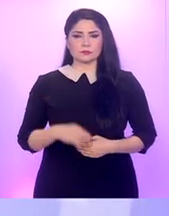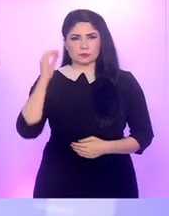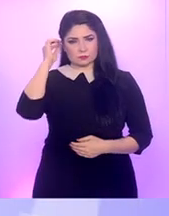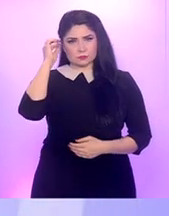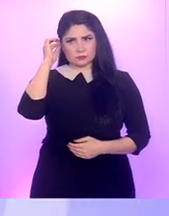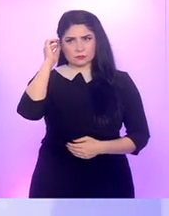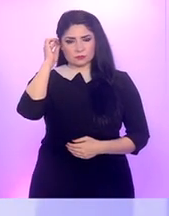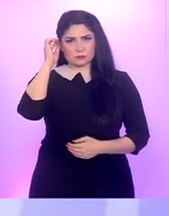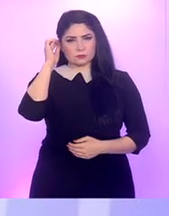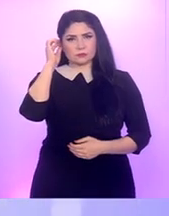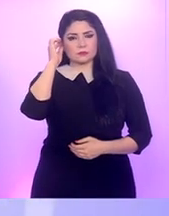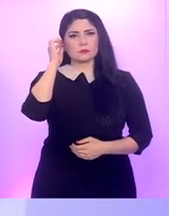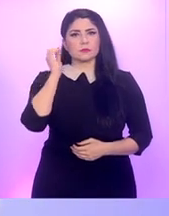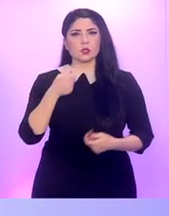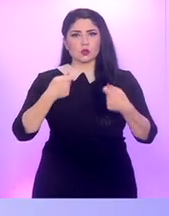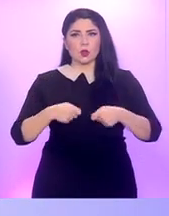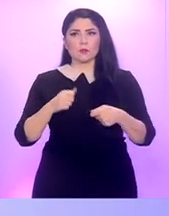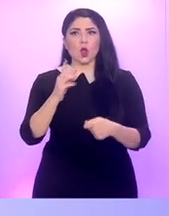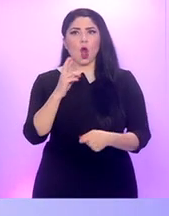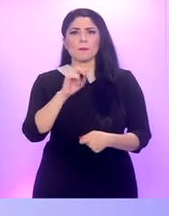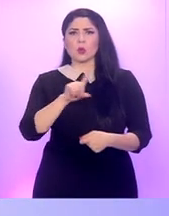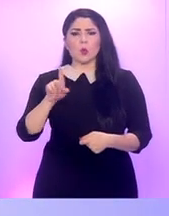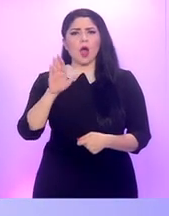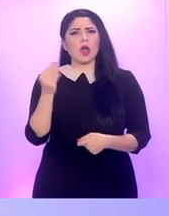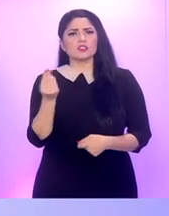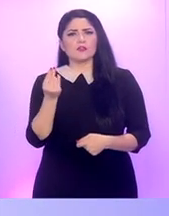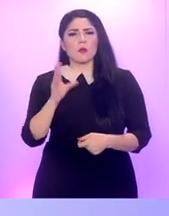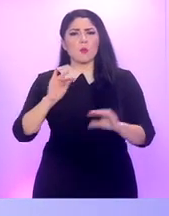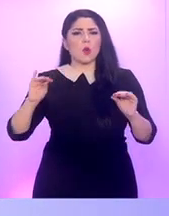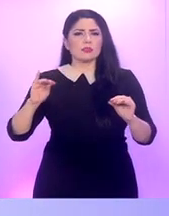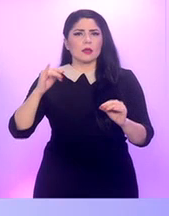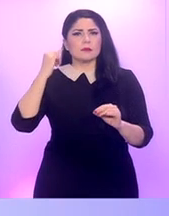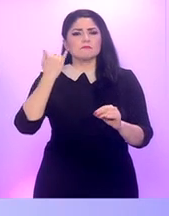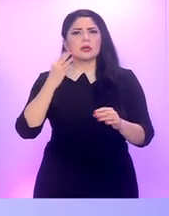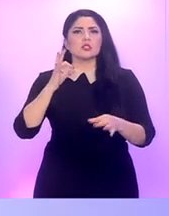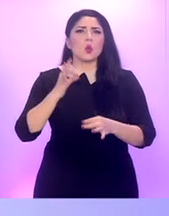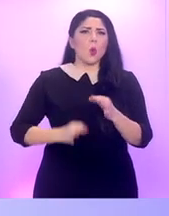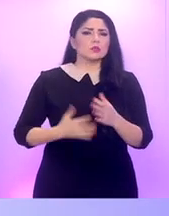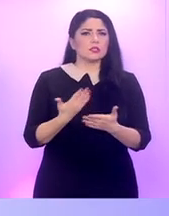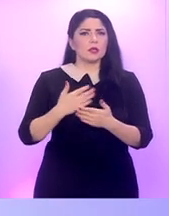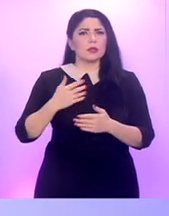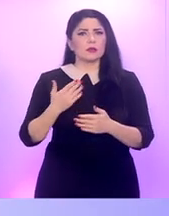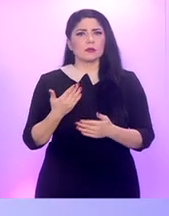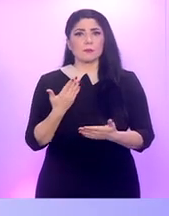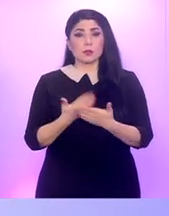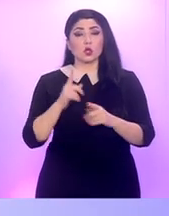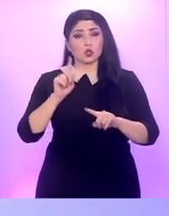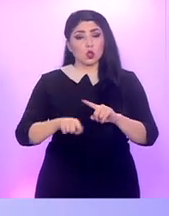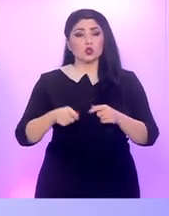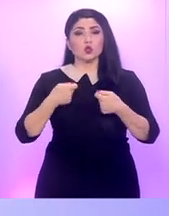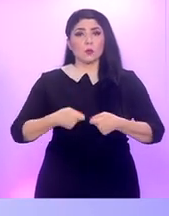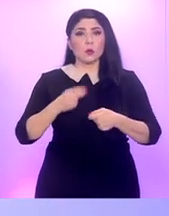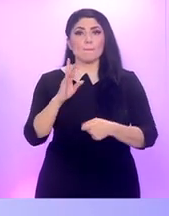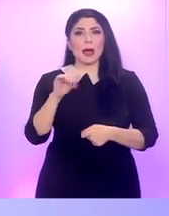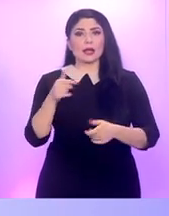Domnul Orban nu are foarte multe soluții la îndemână, mai ales că, înțeleg, tot domnul Barna